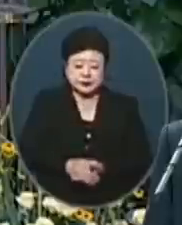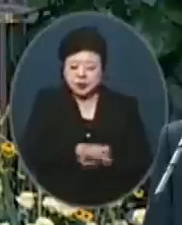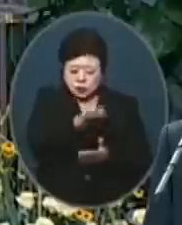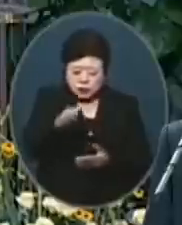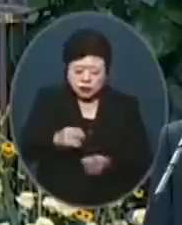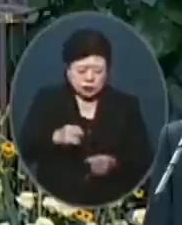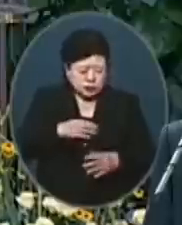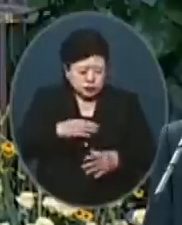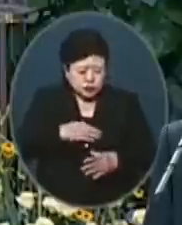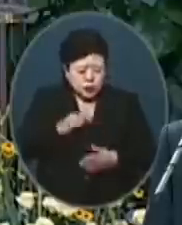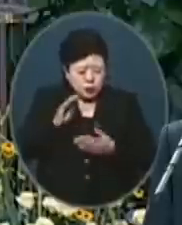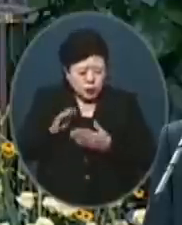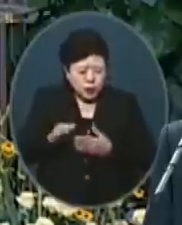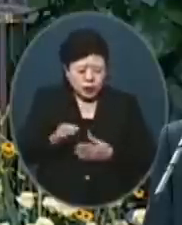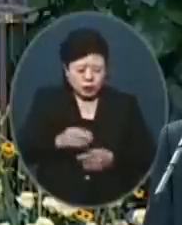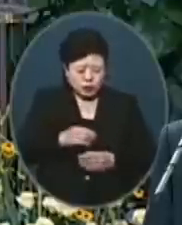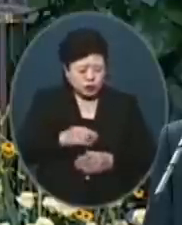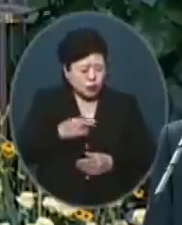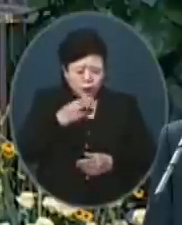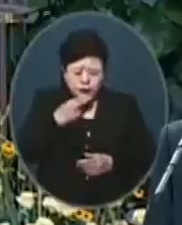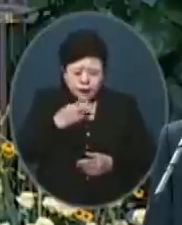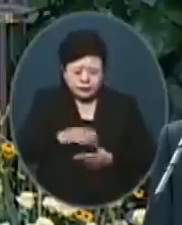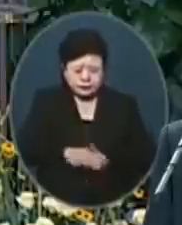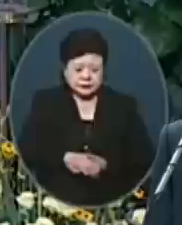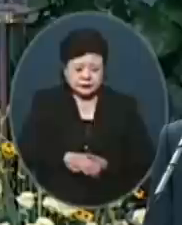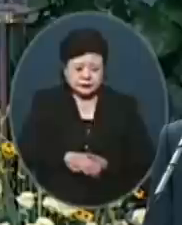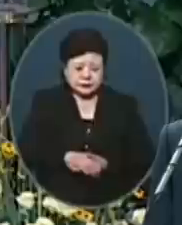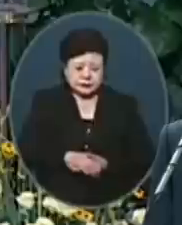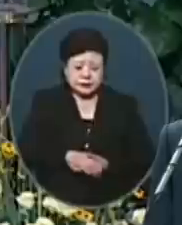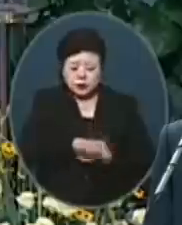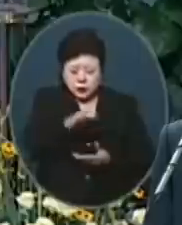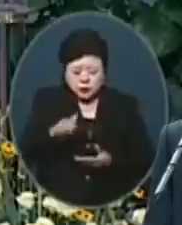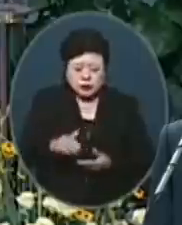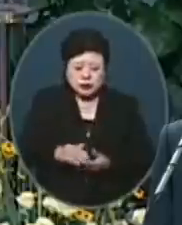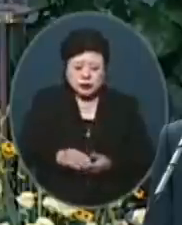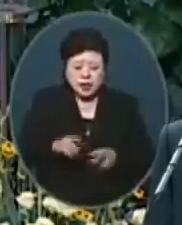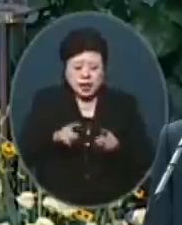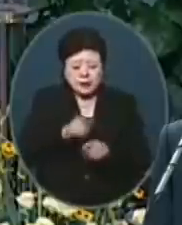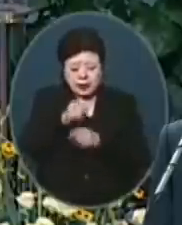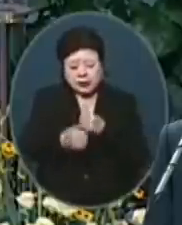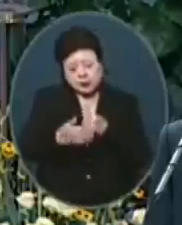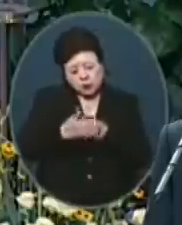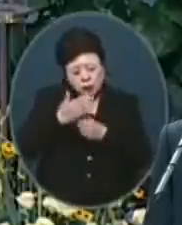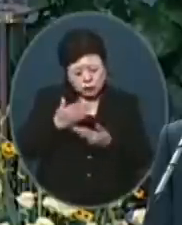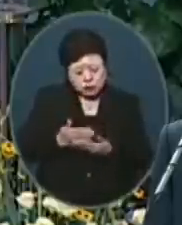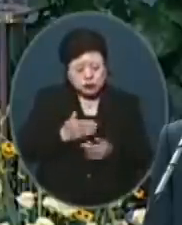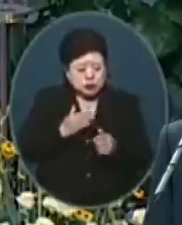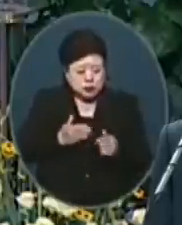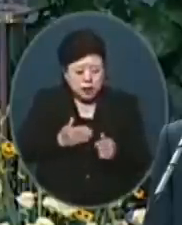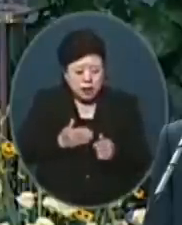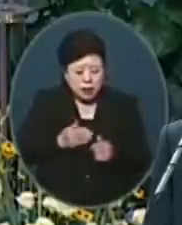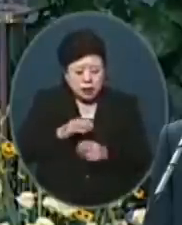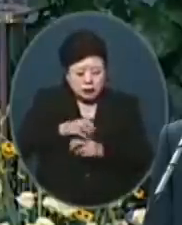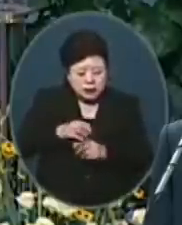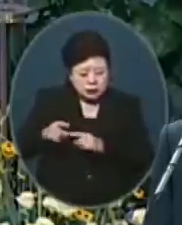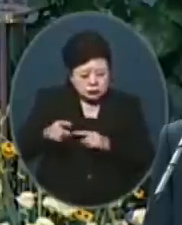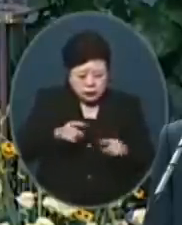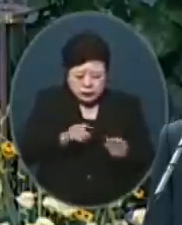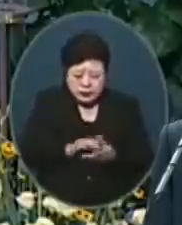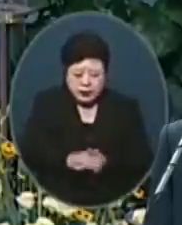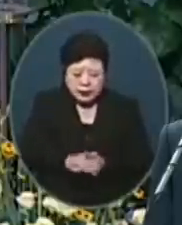우리는 두려움 외에는 두려워할 것이 아무것도 없습니다. 우리는 함께 하나님의 도우심을 구하며 세계를 그릴